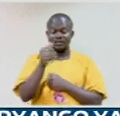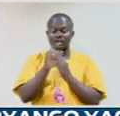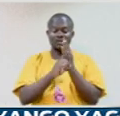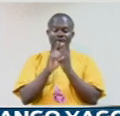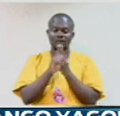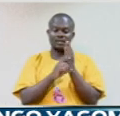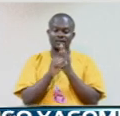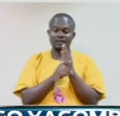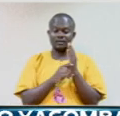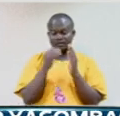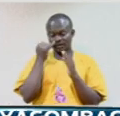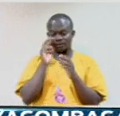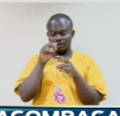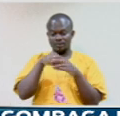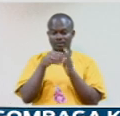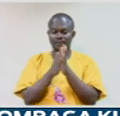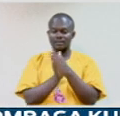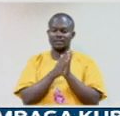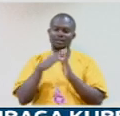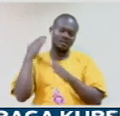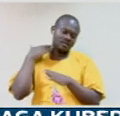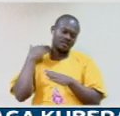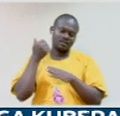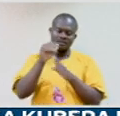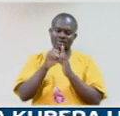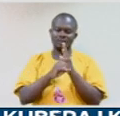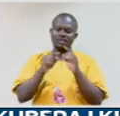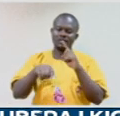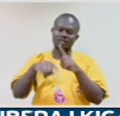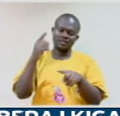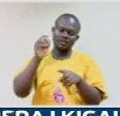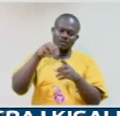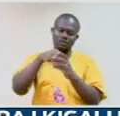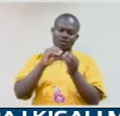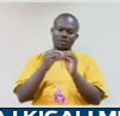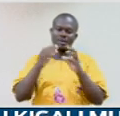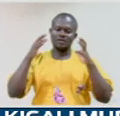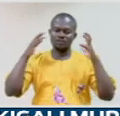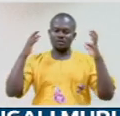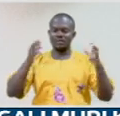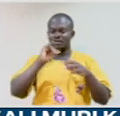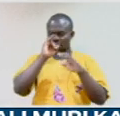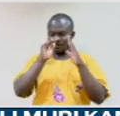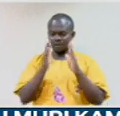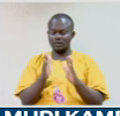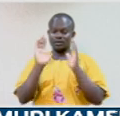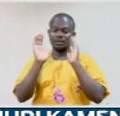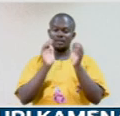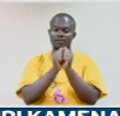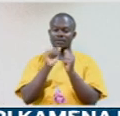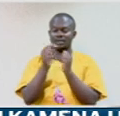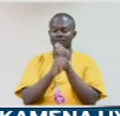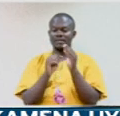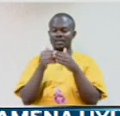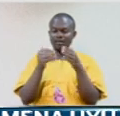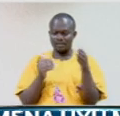tariki iyo turebye mu mateka ya Jenoside niyo tariki yishweho umubare munini cyane w'Abatutsi ugereranyije n'andi matariki